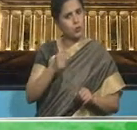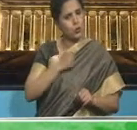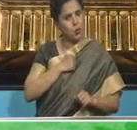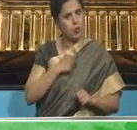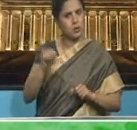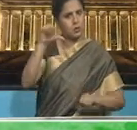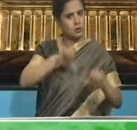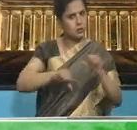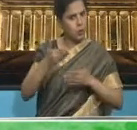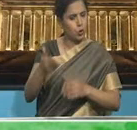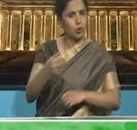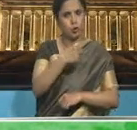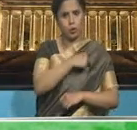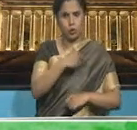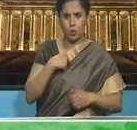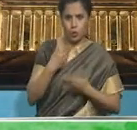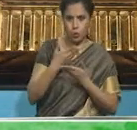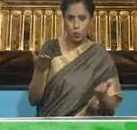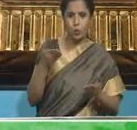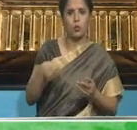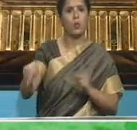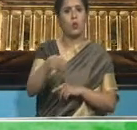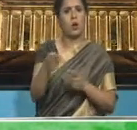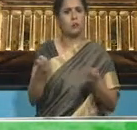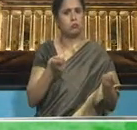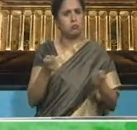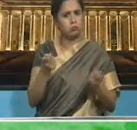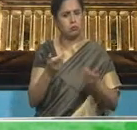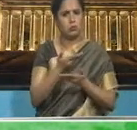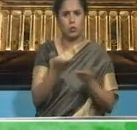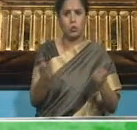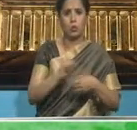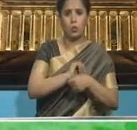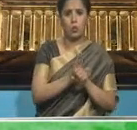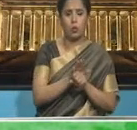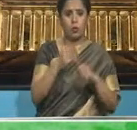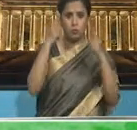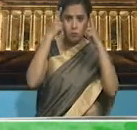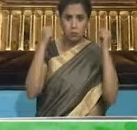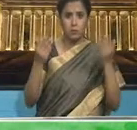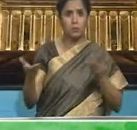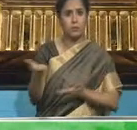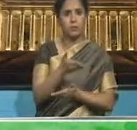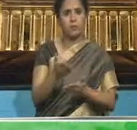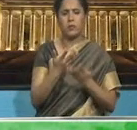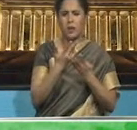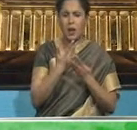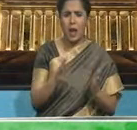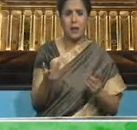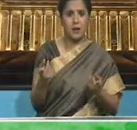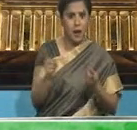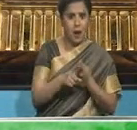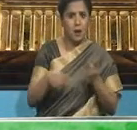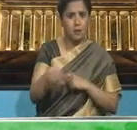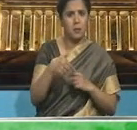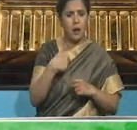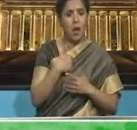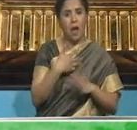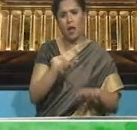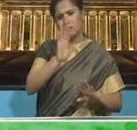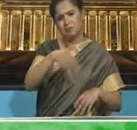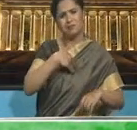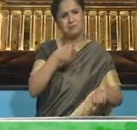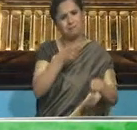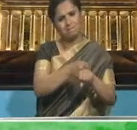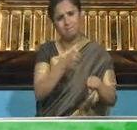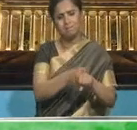वैज्ञानिक और डॉक्टर, हमारे प्रशासक और कोरोना योद्धा किसी भी स्थिति से निपटने के लिए